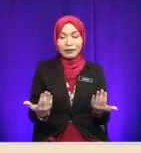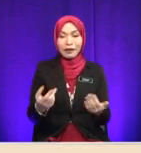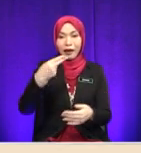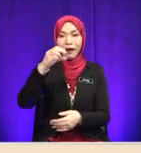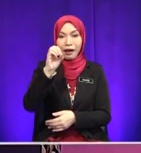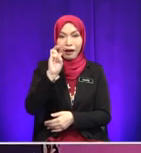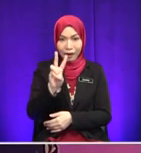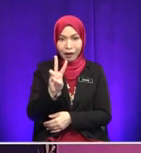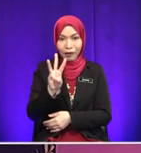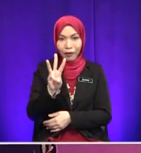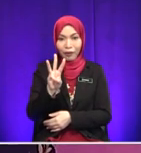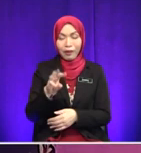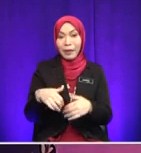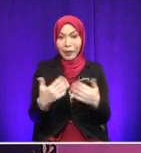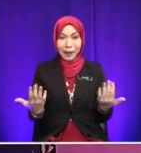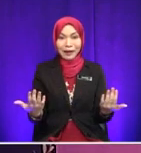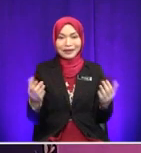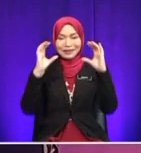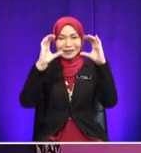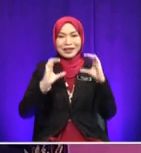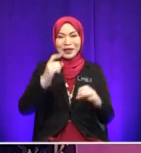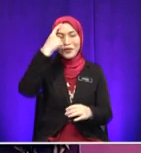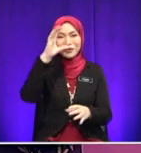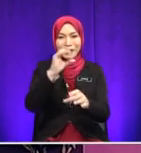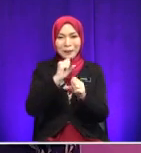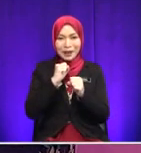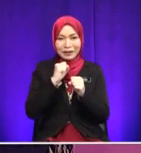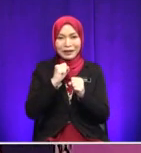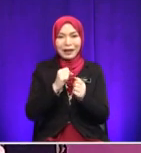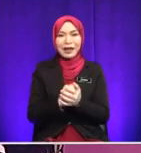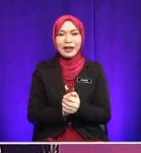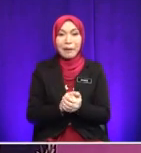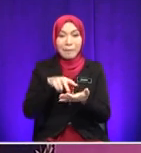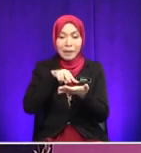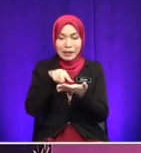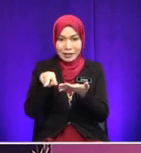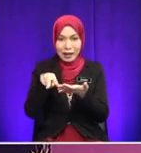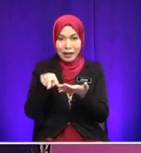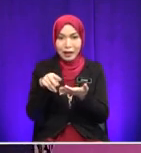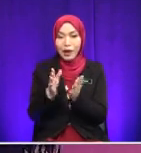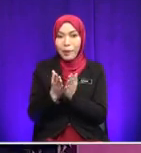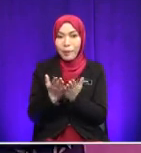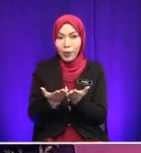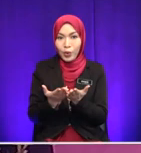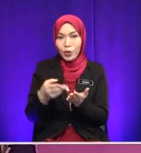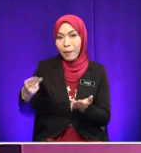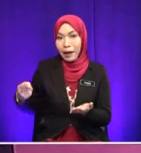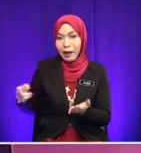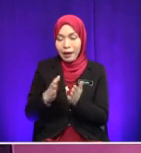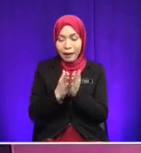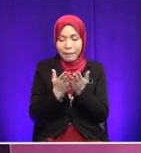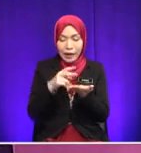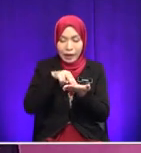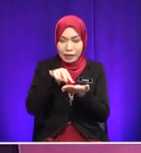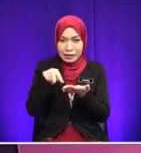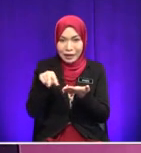ingin diketahui melalui pembacaan seterusnya. Baik, jadi di sini aktiviti kita pada hari ini kita mulakan dengan